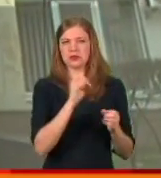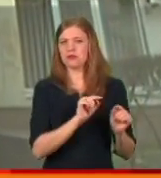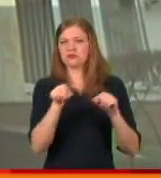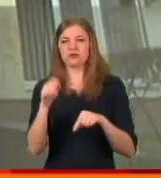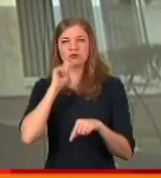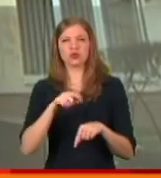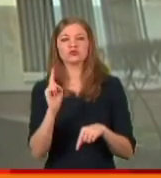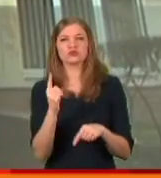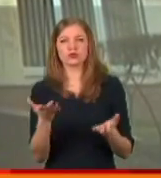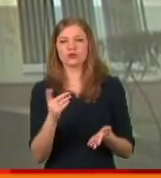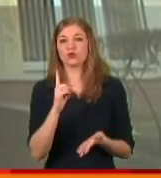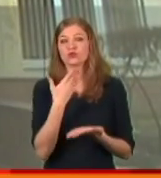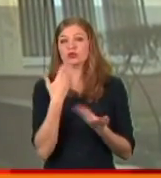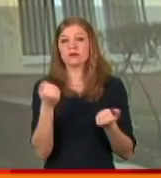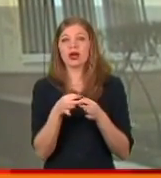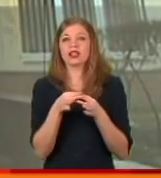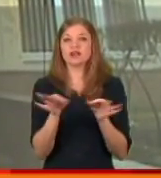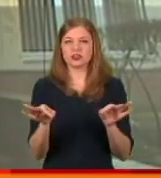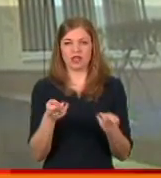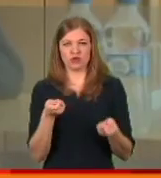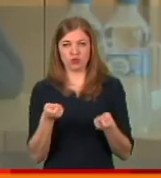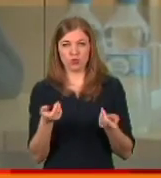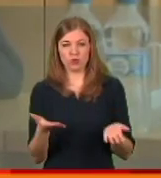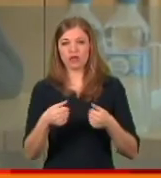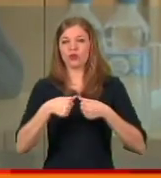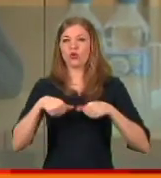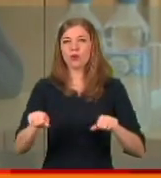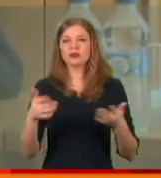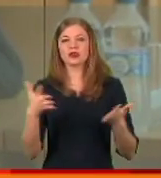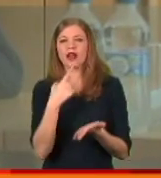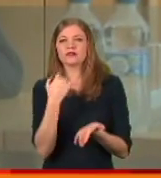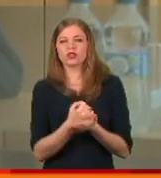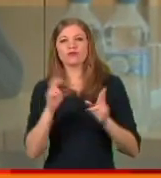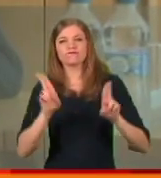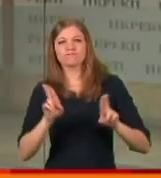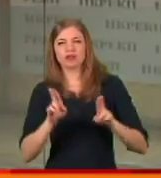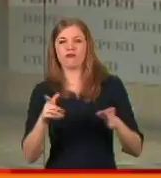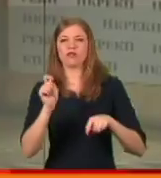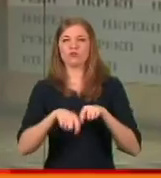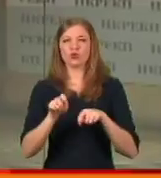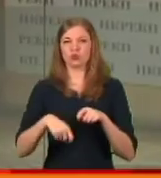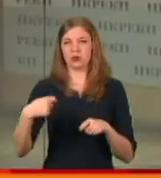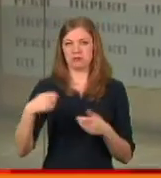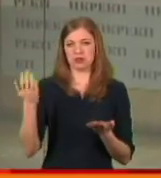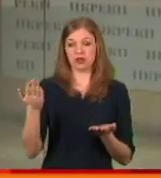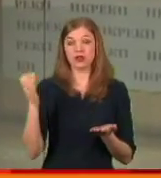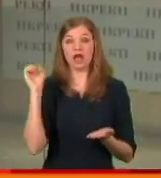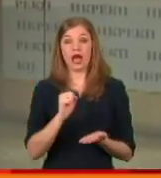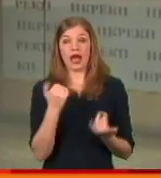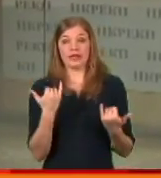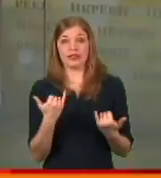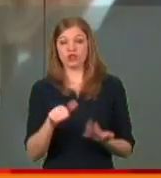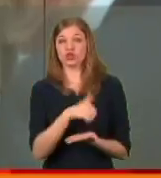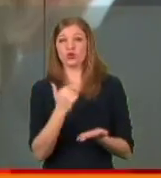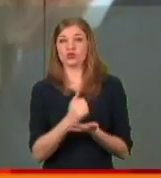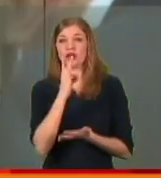на наш ринок? Бо немає незалежного регулятора. Комісію, що встановлює правила, контролює президент. А